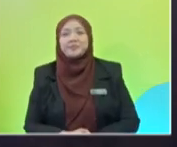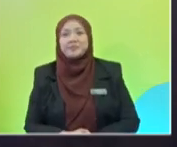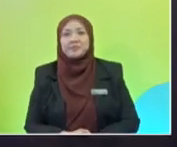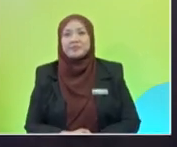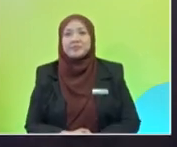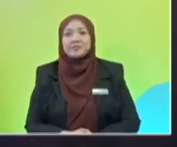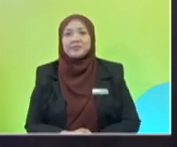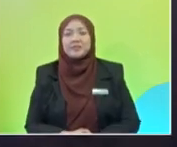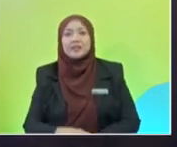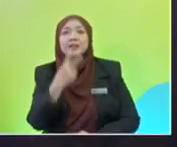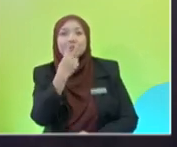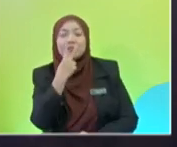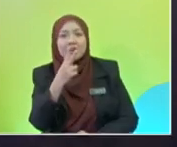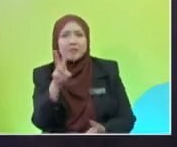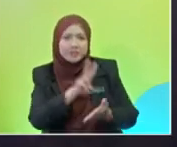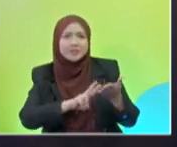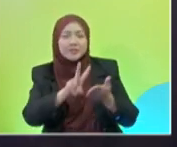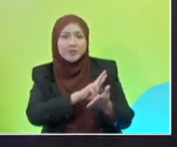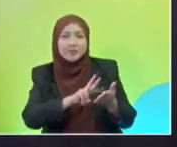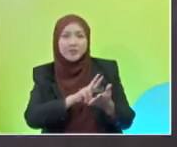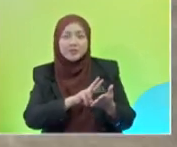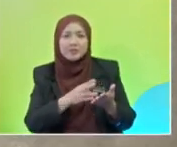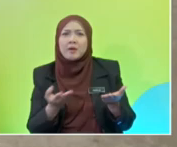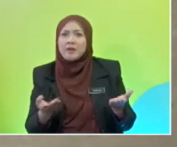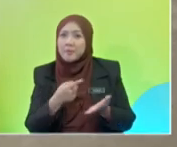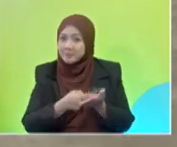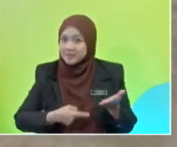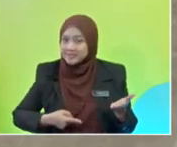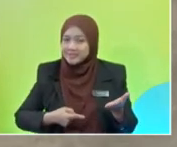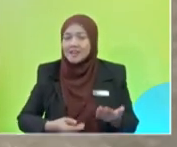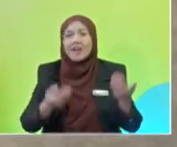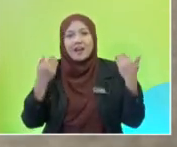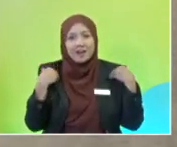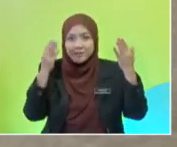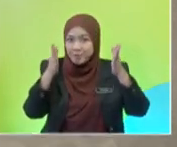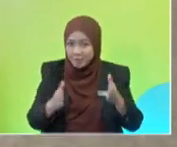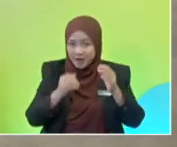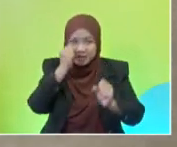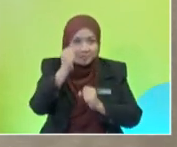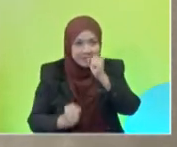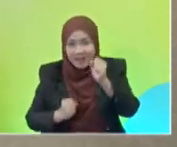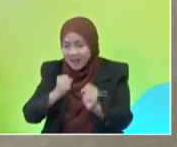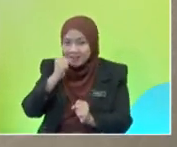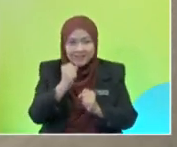Oke kita lihat ini coba lihat seorang pemuda dia berlari